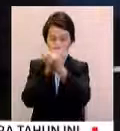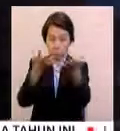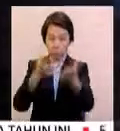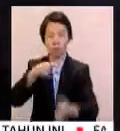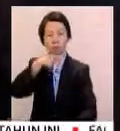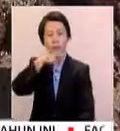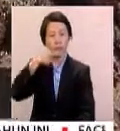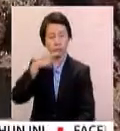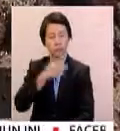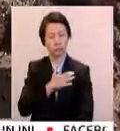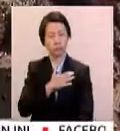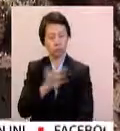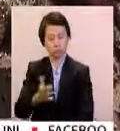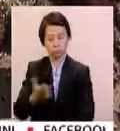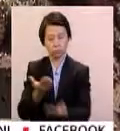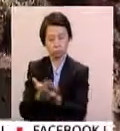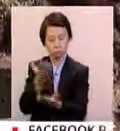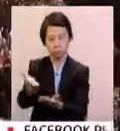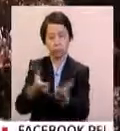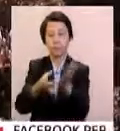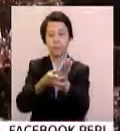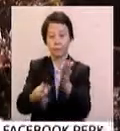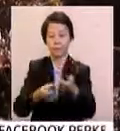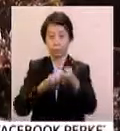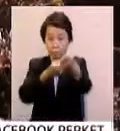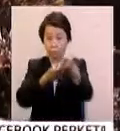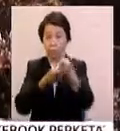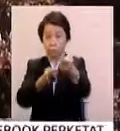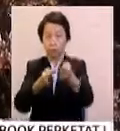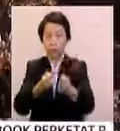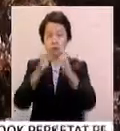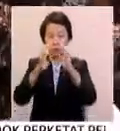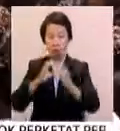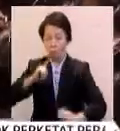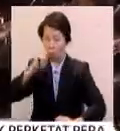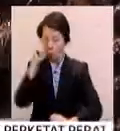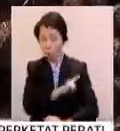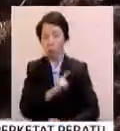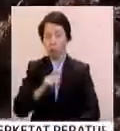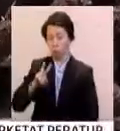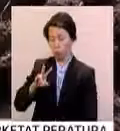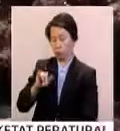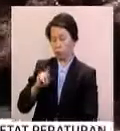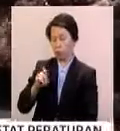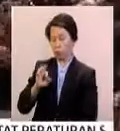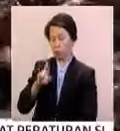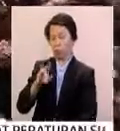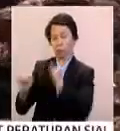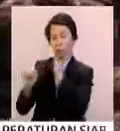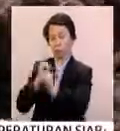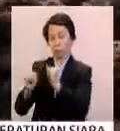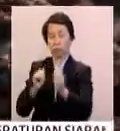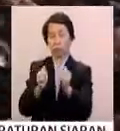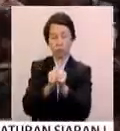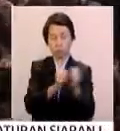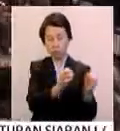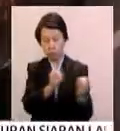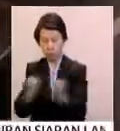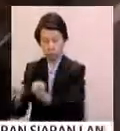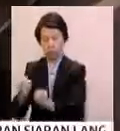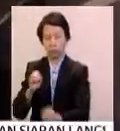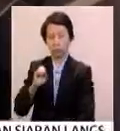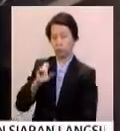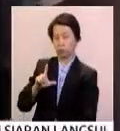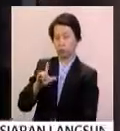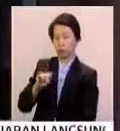Rusia komited meningkatkan pembelian minyak sawit Malaysia secara drastik. Viktor dalam satu temubual sempena penganjuran pameran